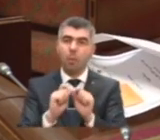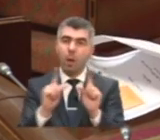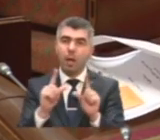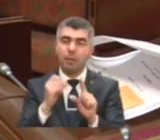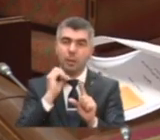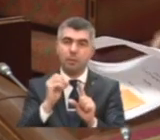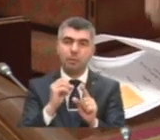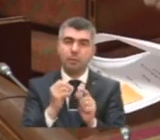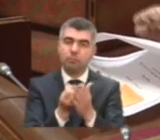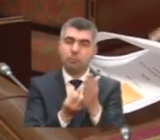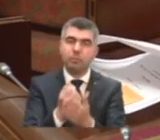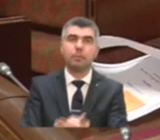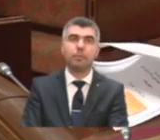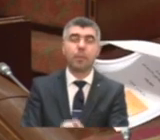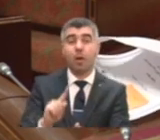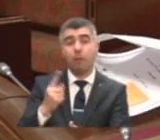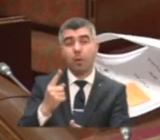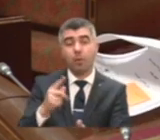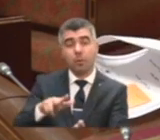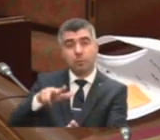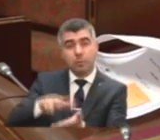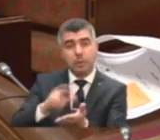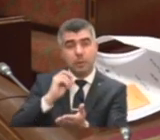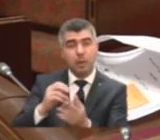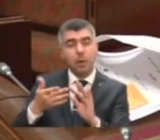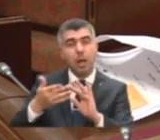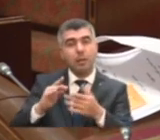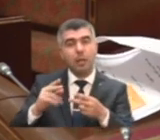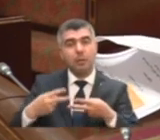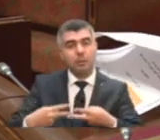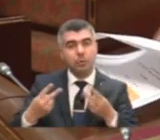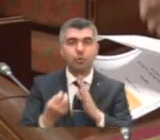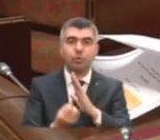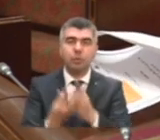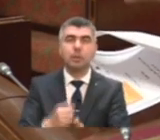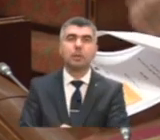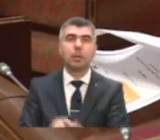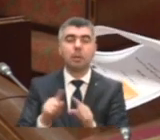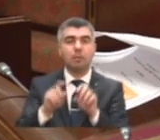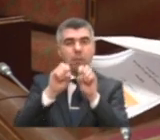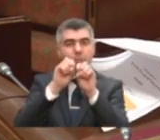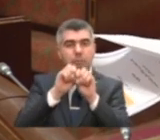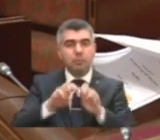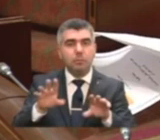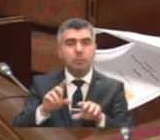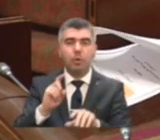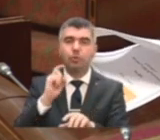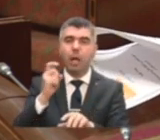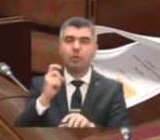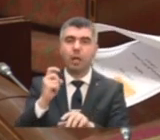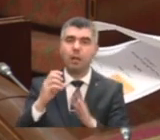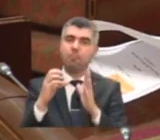فيها، بعض الحلول اللي فيها. اولا كاعتماد واحد النظام معلوماتي اس اب اللي هو متطور، تعميم تدريجي للقراءة الشهرية